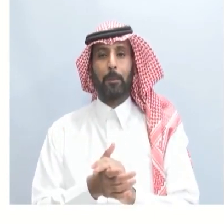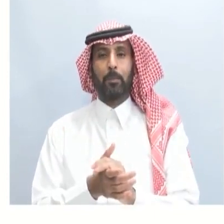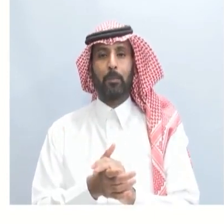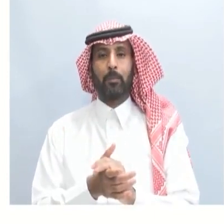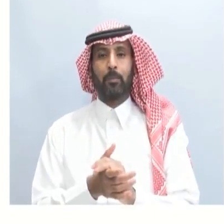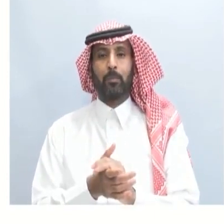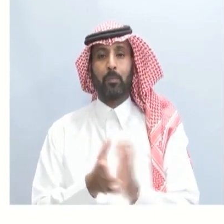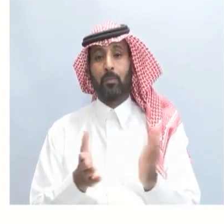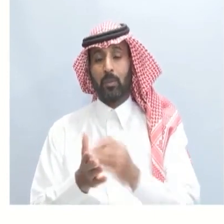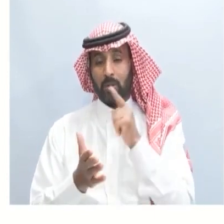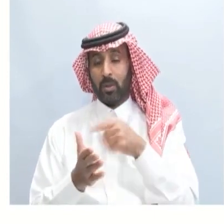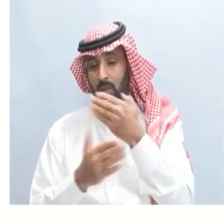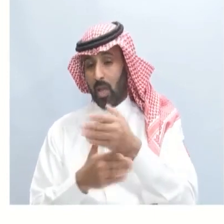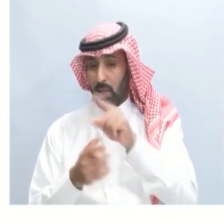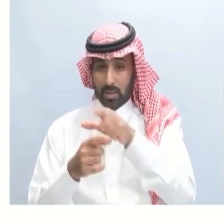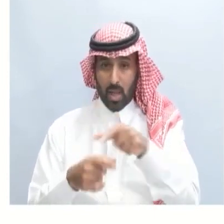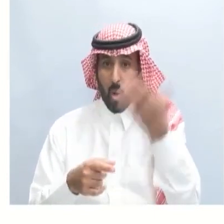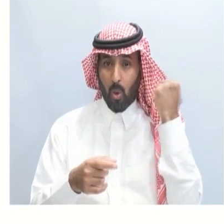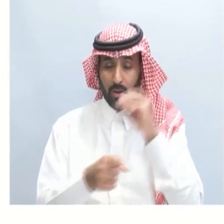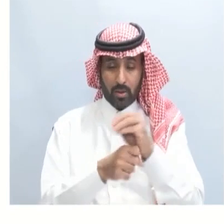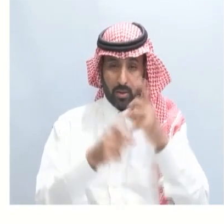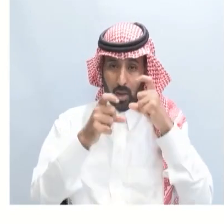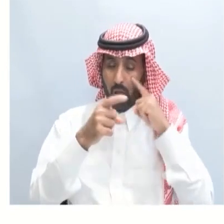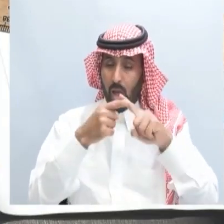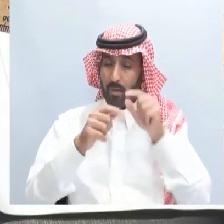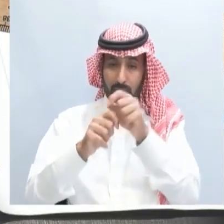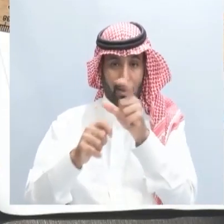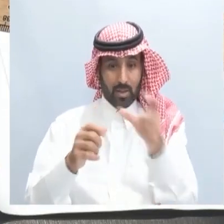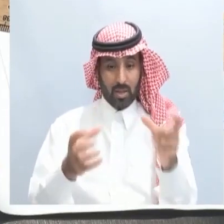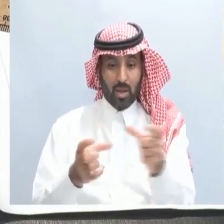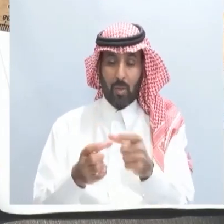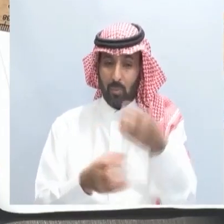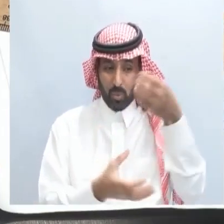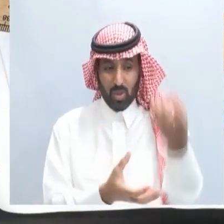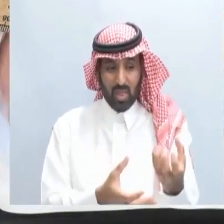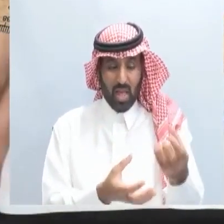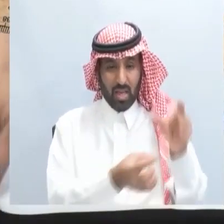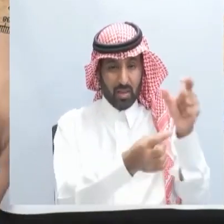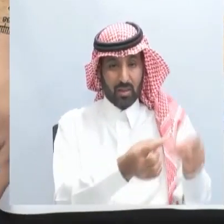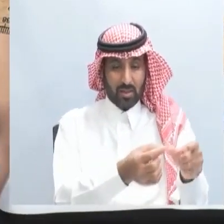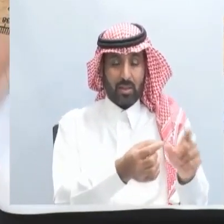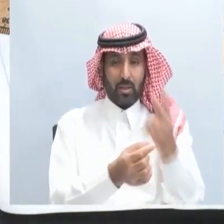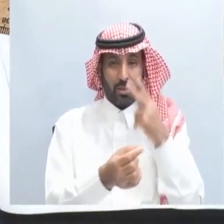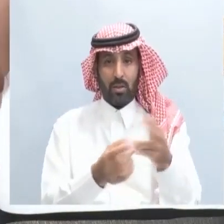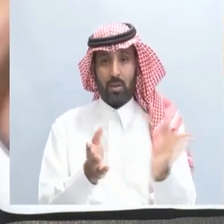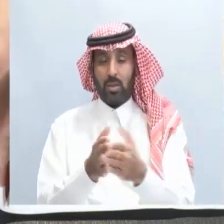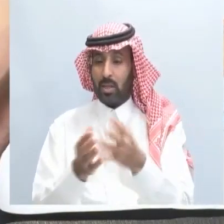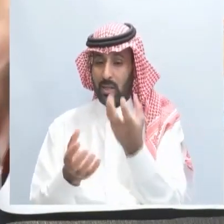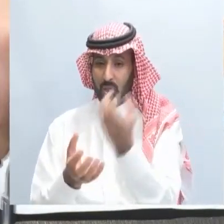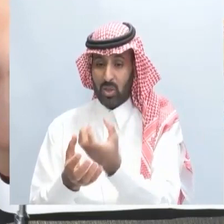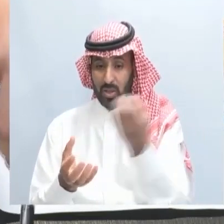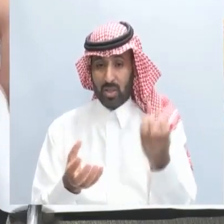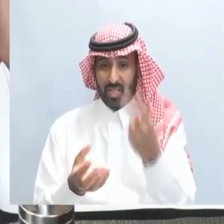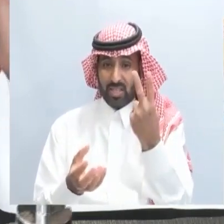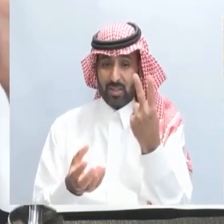الادوات اذا الادوات كما ذكرناها هنا لدينا مجموعه من الاثقال لدينا كما ترى كتلتين او